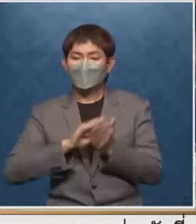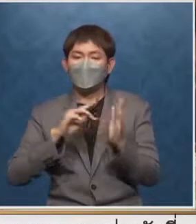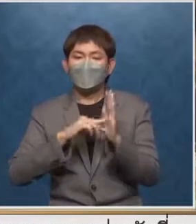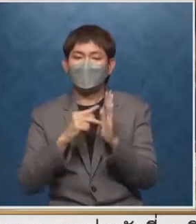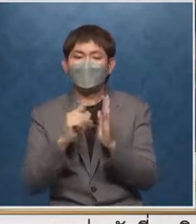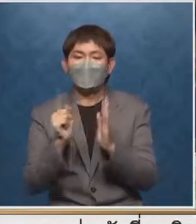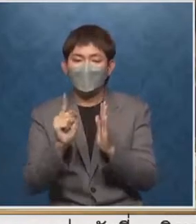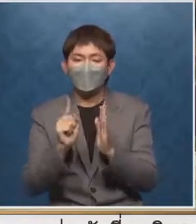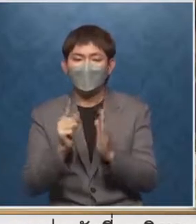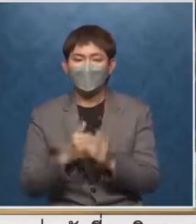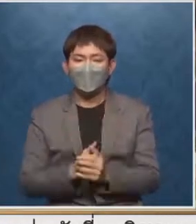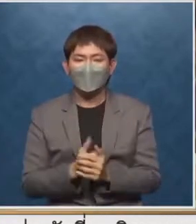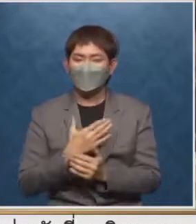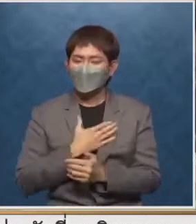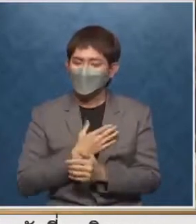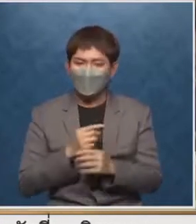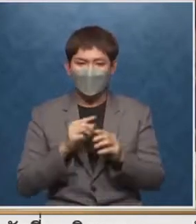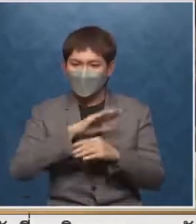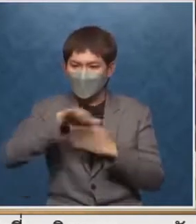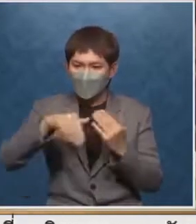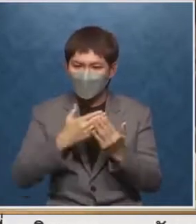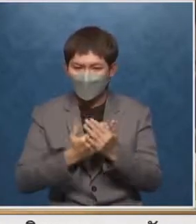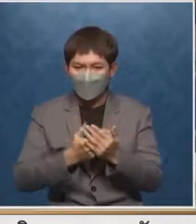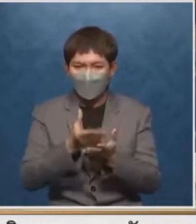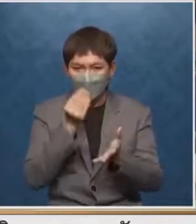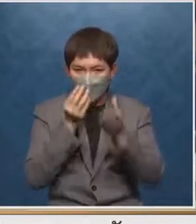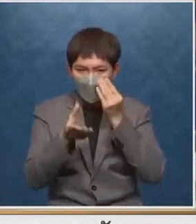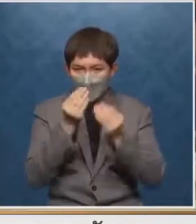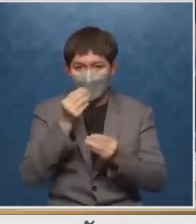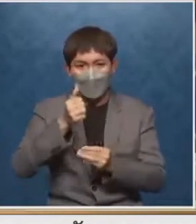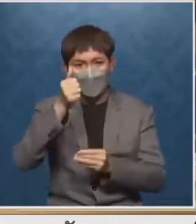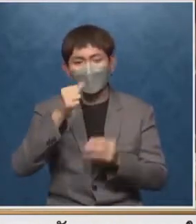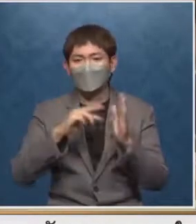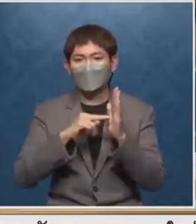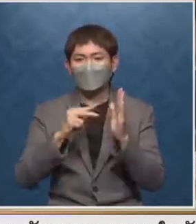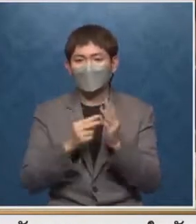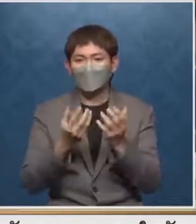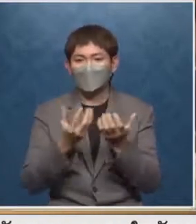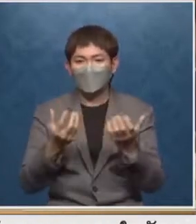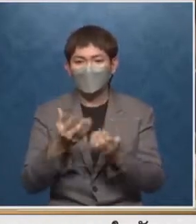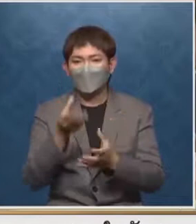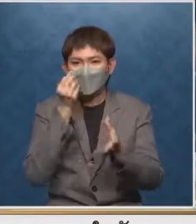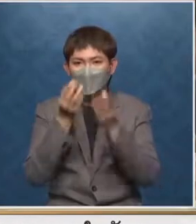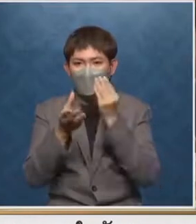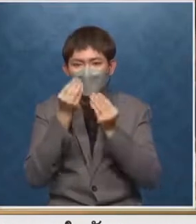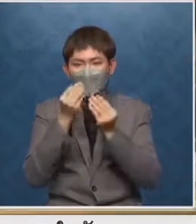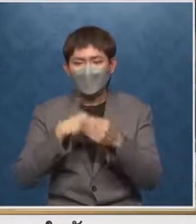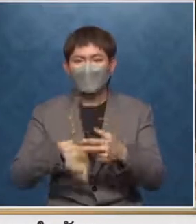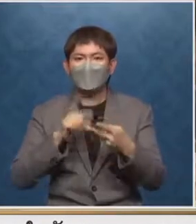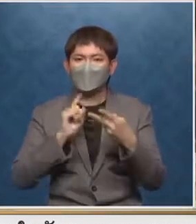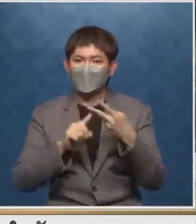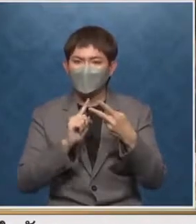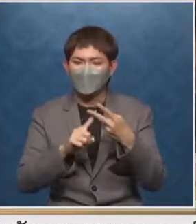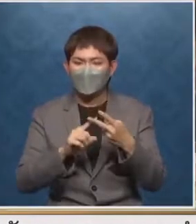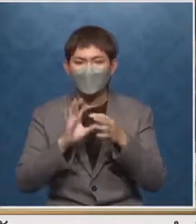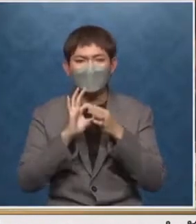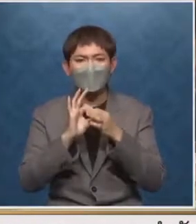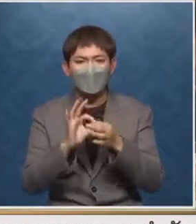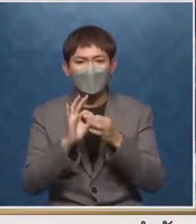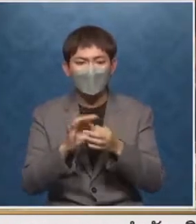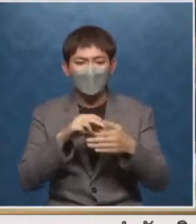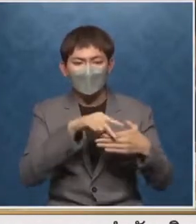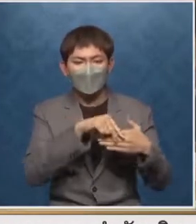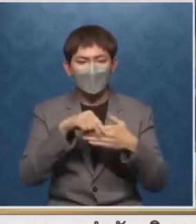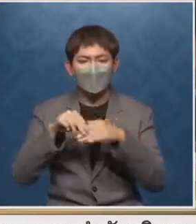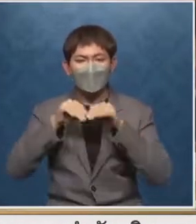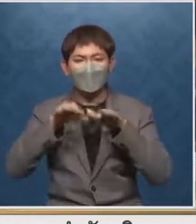ก็ครอบคลุมทุกสื่อนะครับส่วนกรณีที่ท่านห่วงใยในเรื่องของการแชร์ข่าวลว